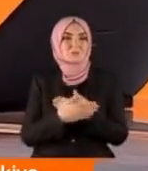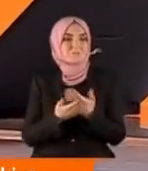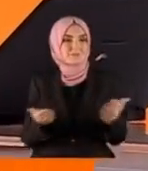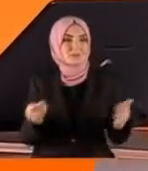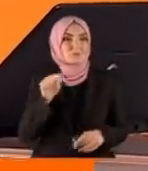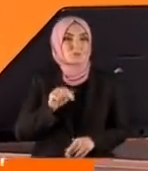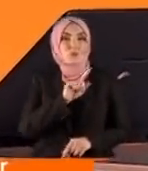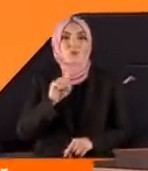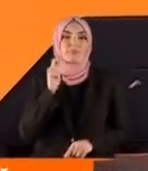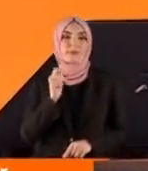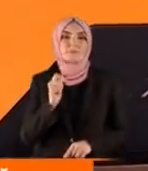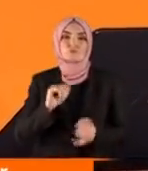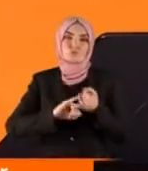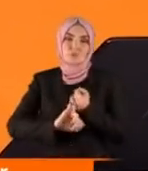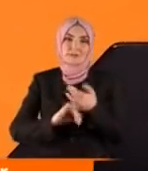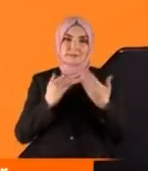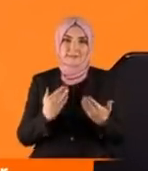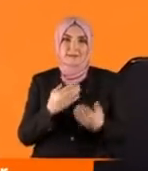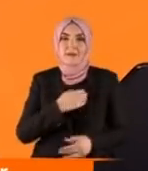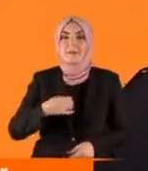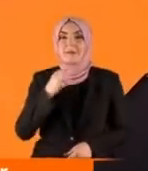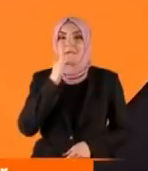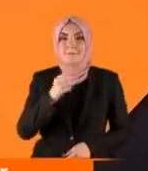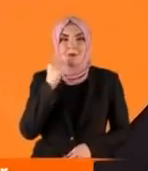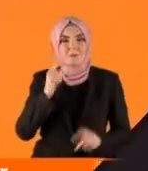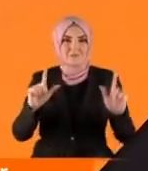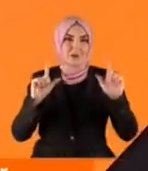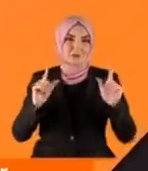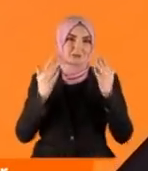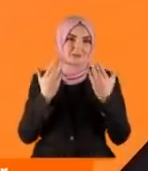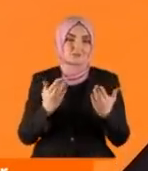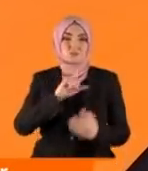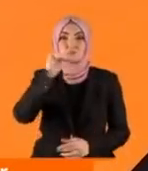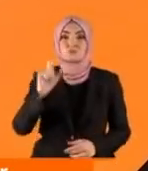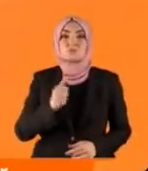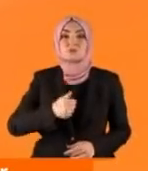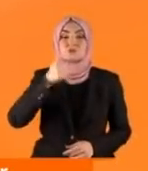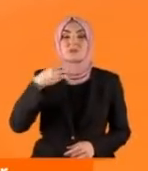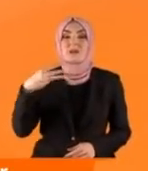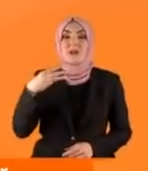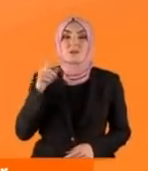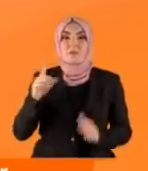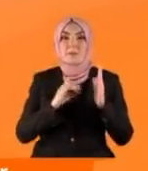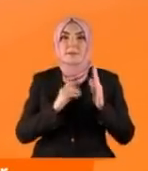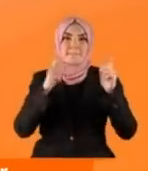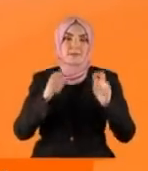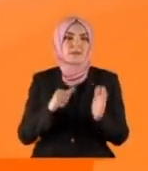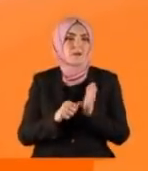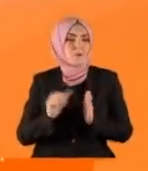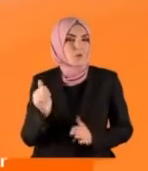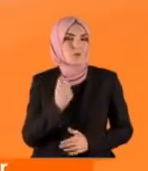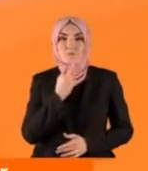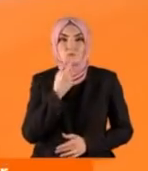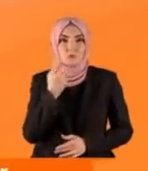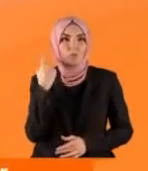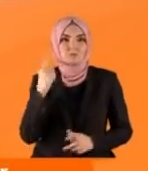akşamlar. Bugün 10 Temmuz Cumartesi ana haber bülteniyle karşınızdayız. Cumhurbaşkanı Erdoğan'ın Diyarbakır'daki tarihi konuşmasını dün